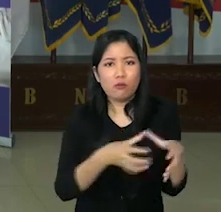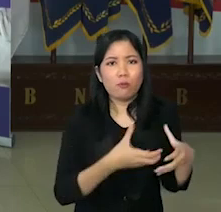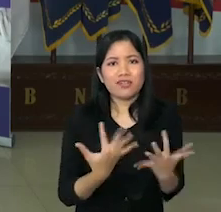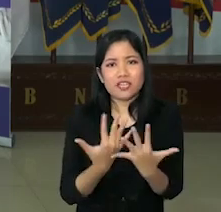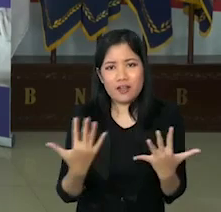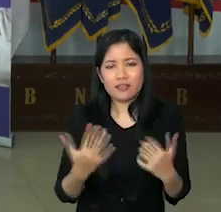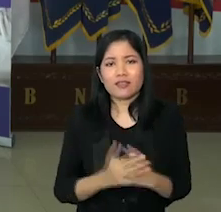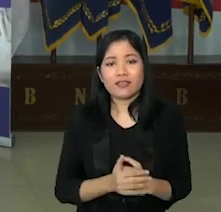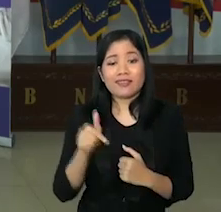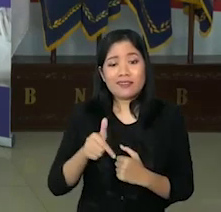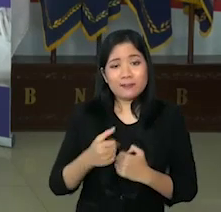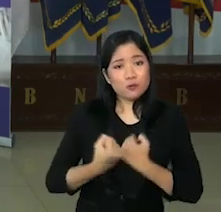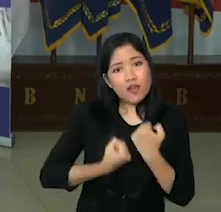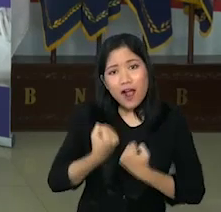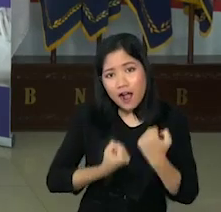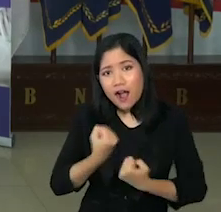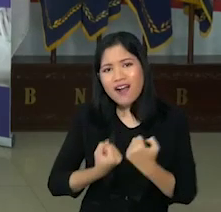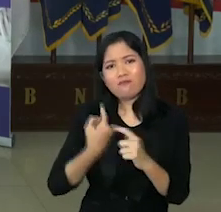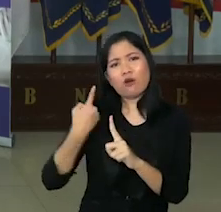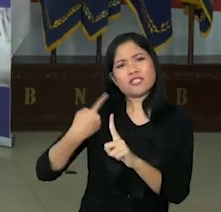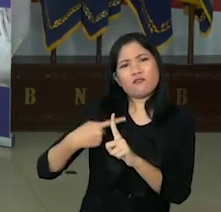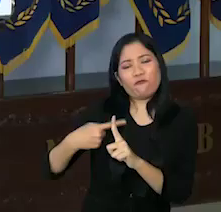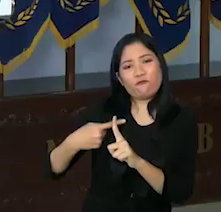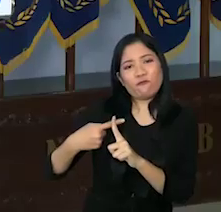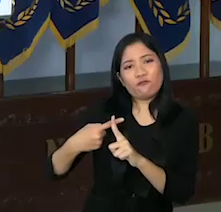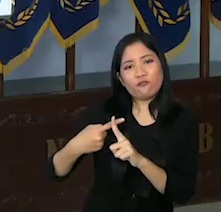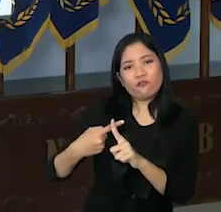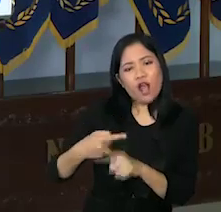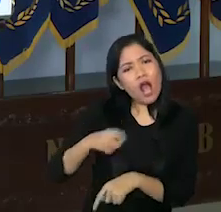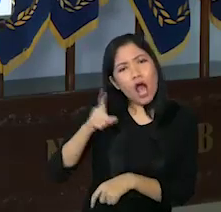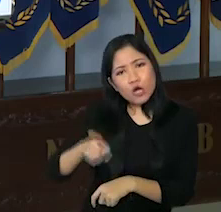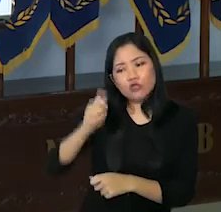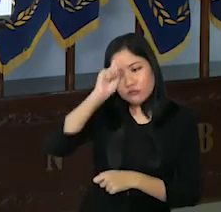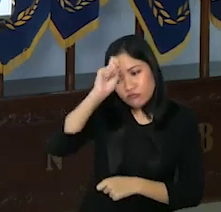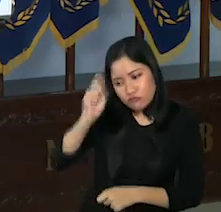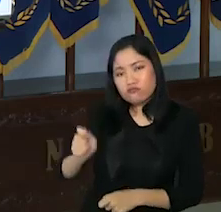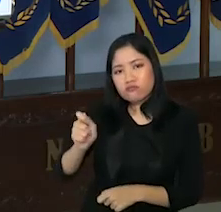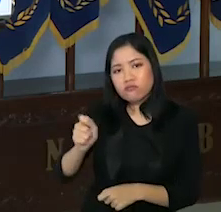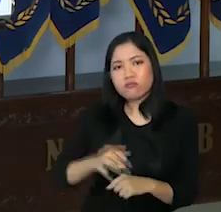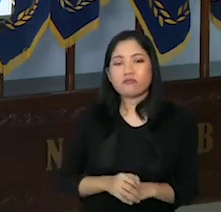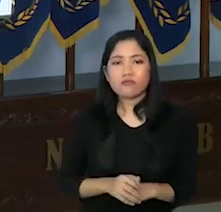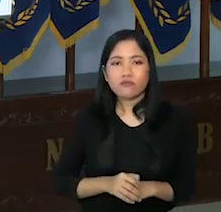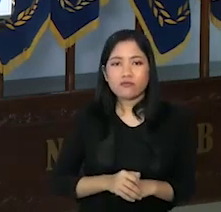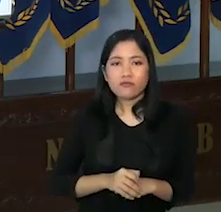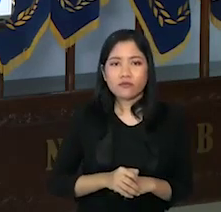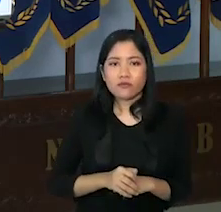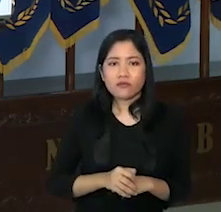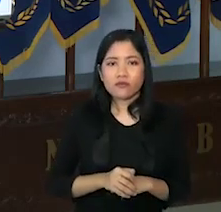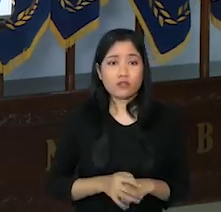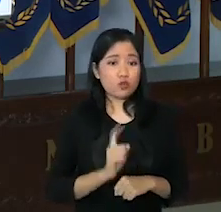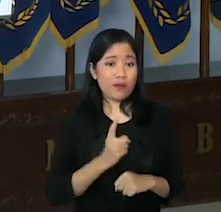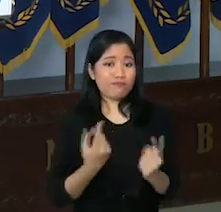Hai Upaya ini adalah upaya yang positif yang patut diapresiasi sehingga